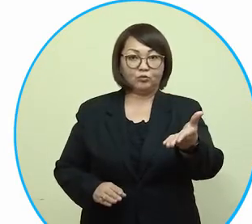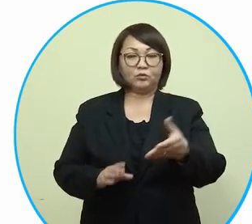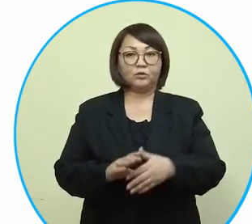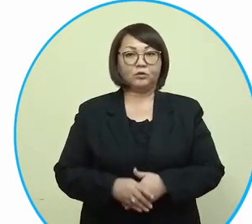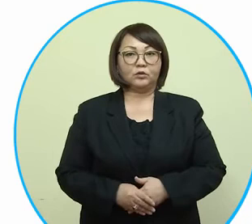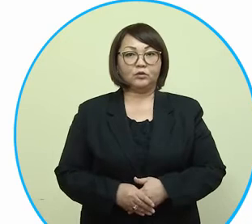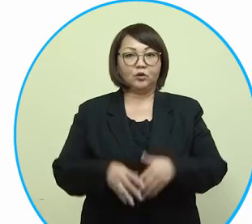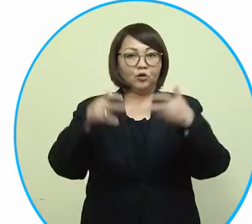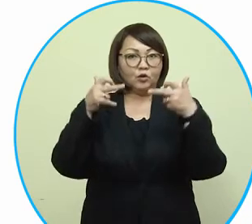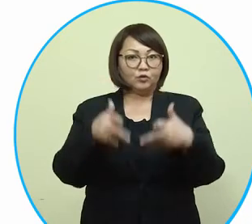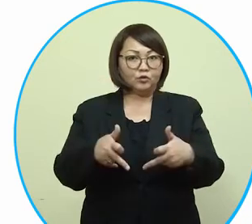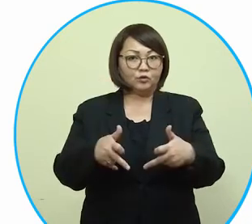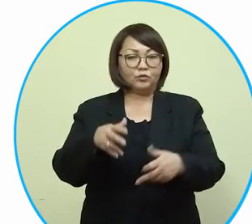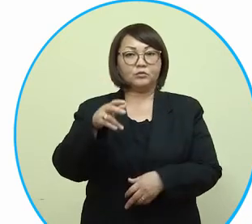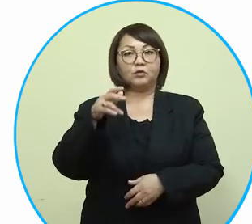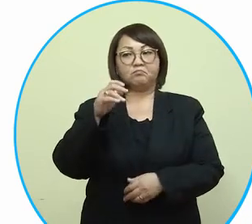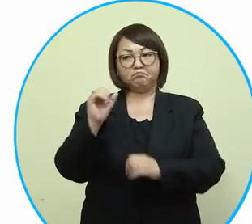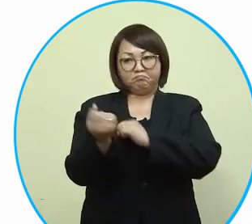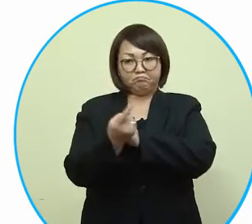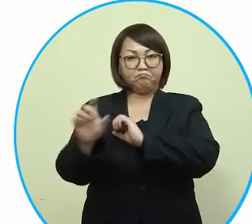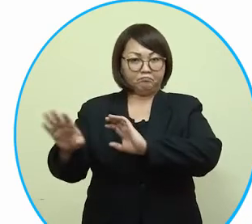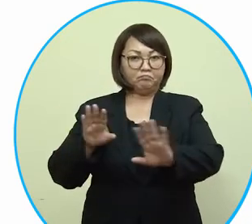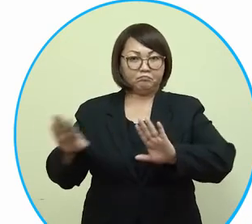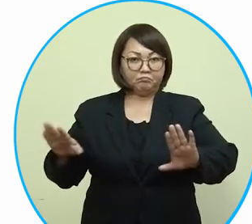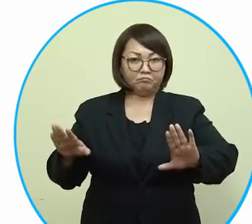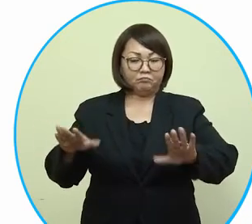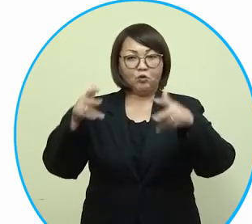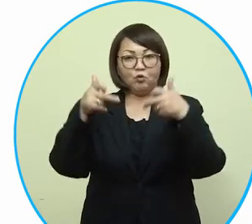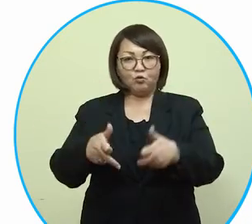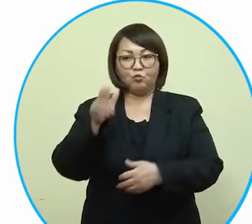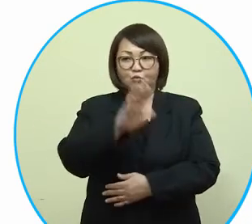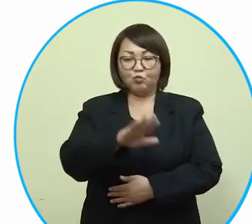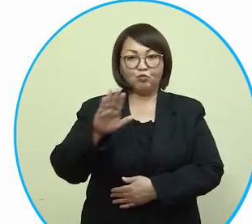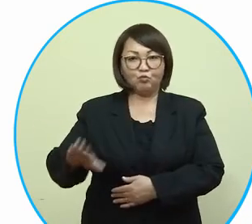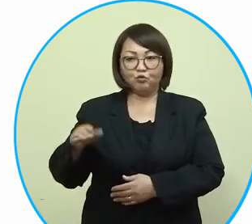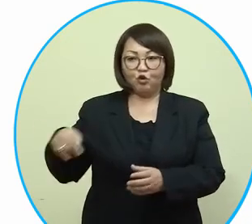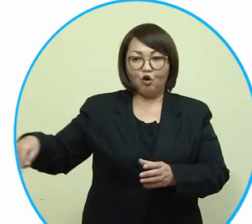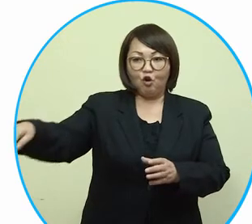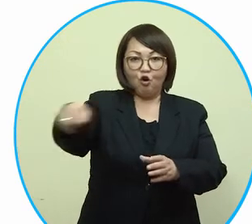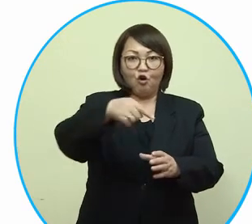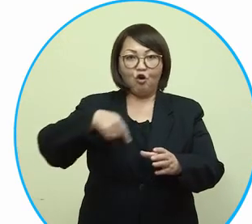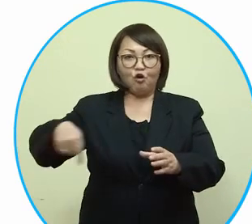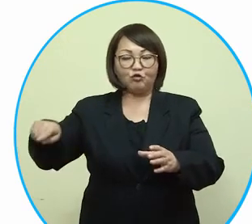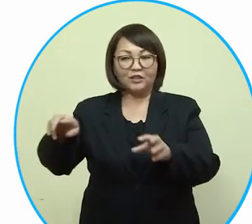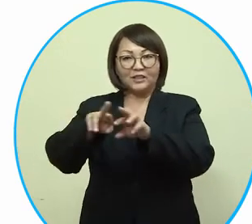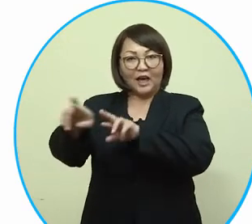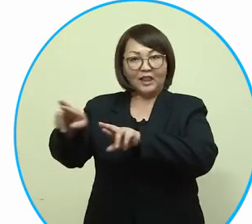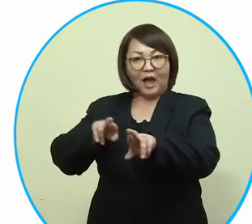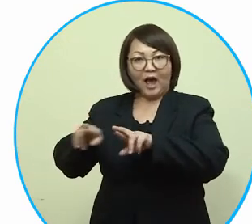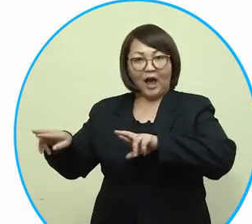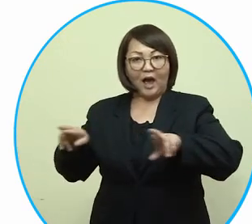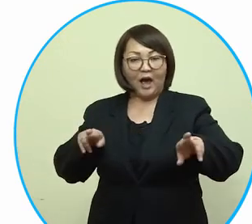СУРГОЛТИЙ АГУЛОН ХУГШЛИЙН БЕРХИШИЛ ИН ОНСЛОГ ХУГШЛИЙН БЕРХИШИЛИЙ ХУГХТУДИН ХУРНДИЙ ОДООТИР